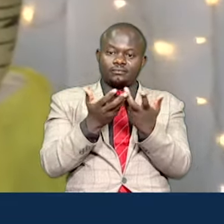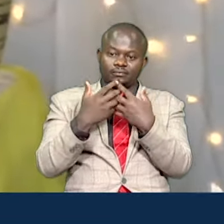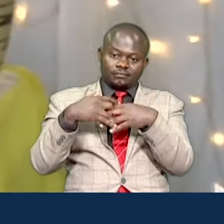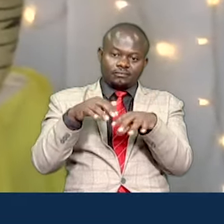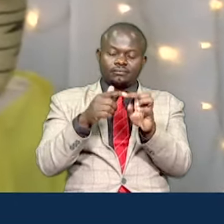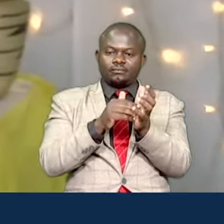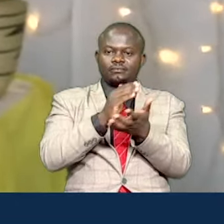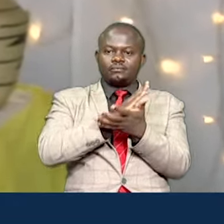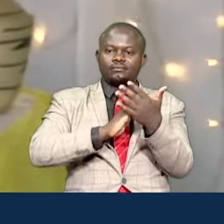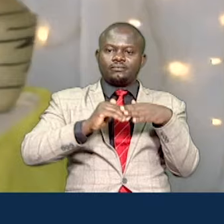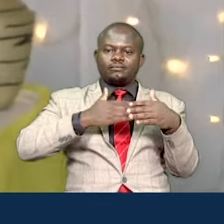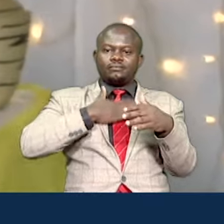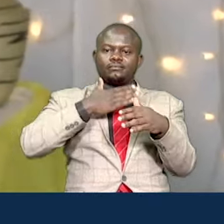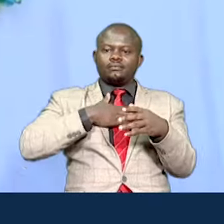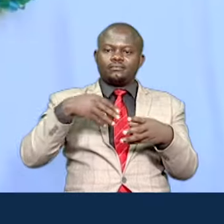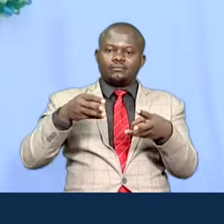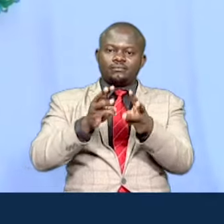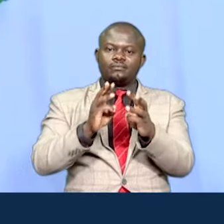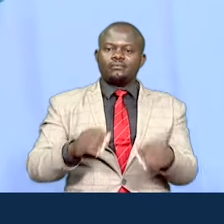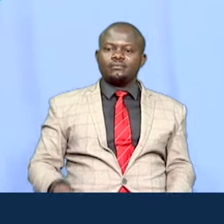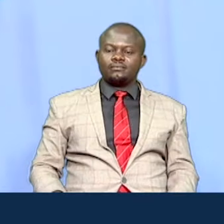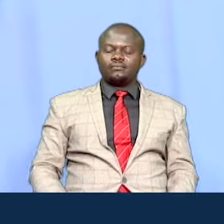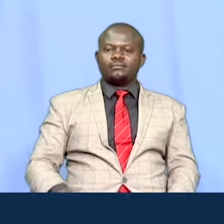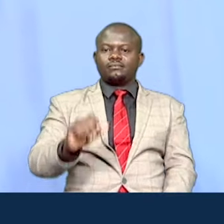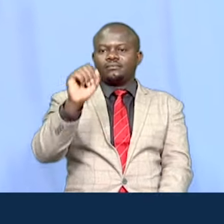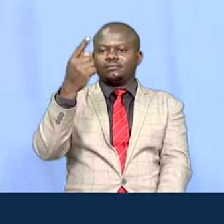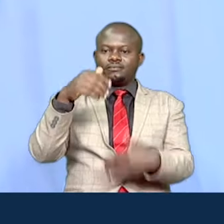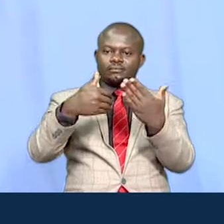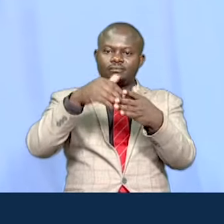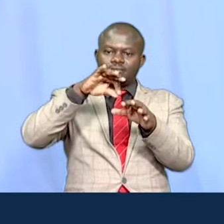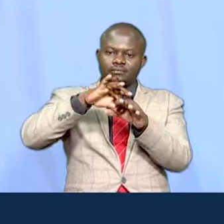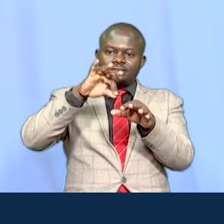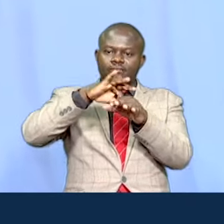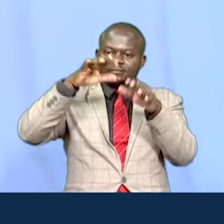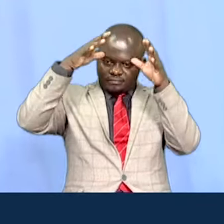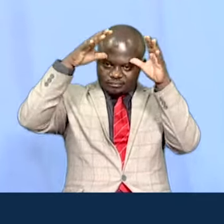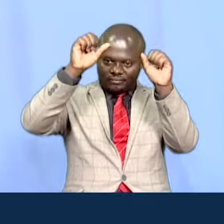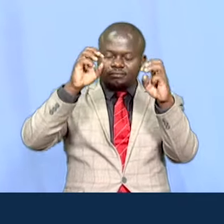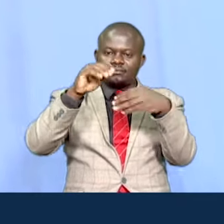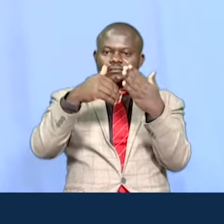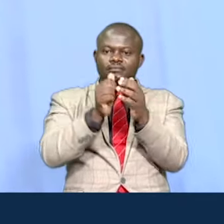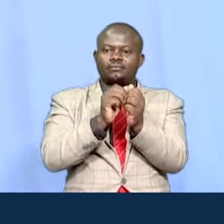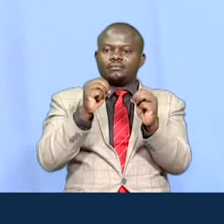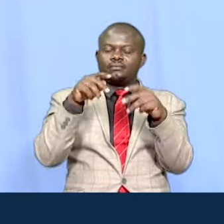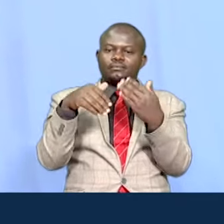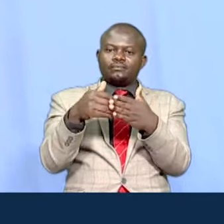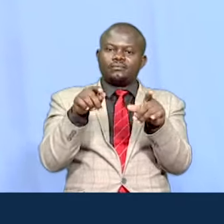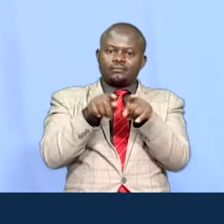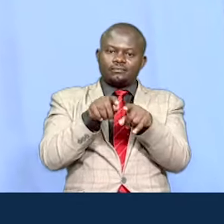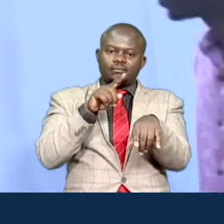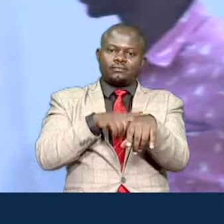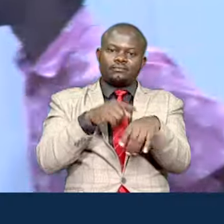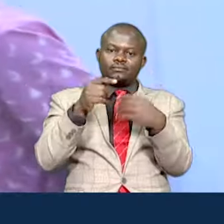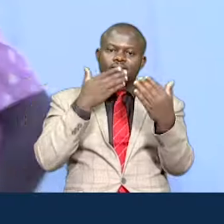ndetse bamwe bakaba bishimiye ubu buryo. Ni ubwa mbere ntoye nkatora perezida n'abadepite icyarimwe. Nabonye ari ibintu